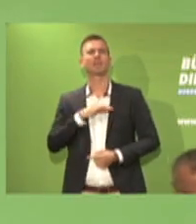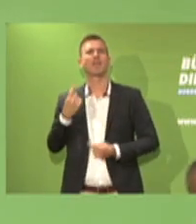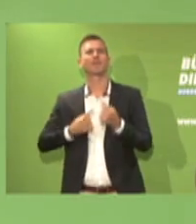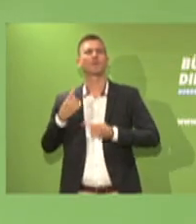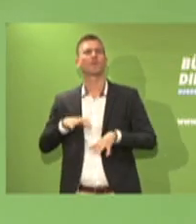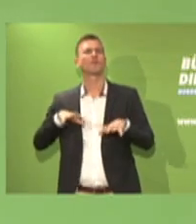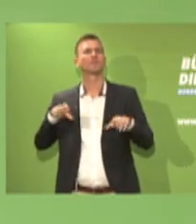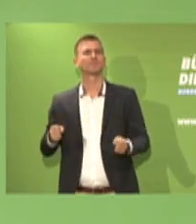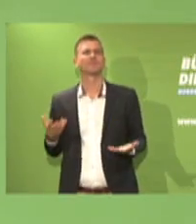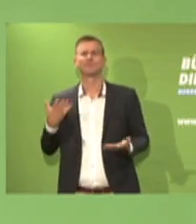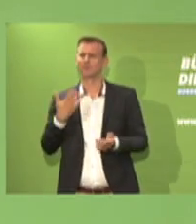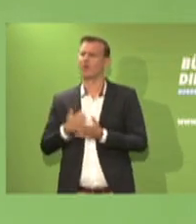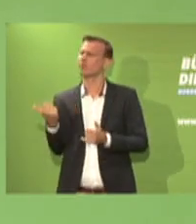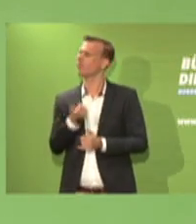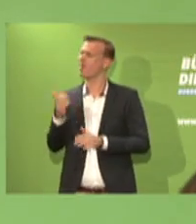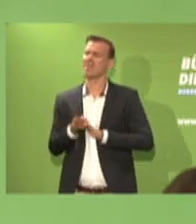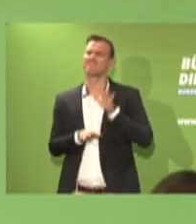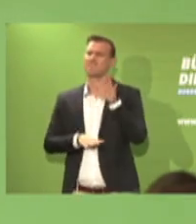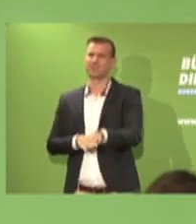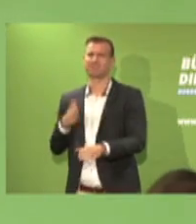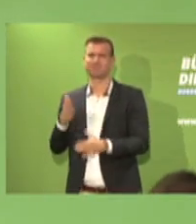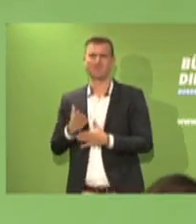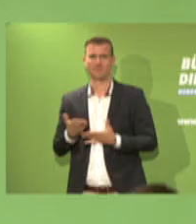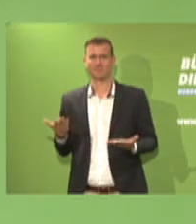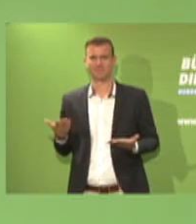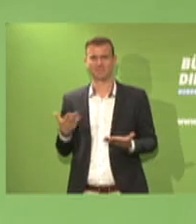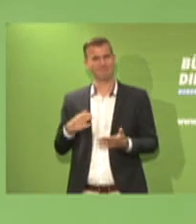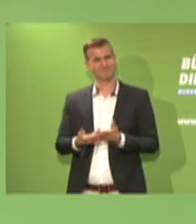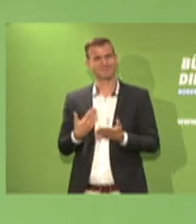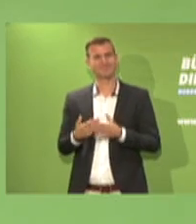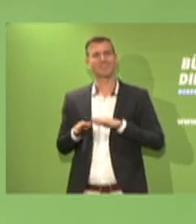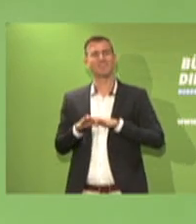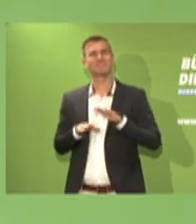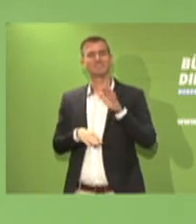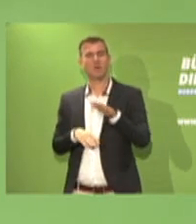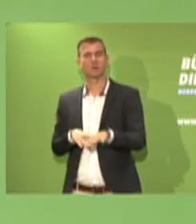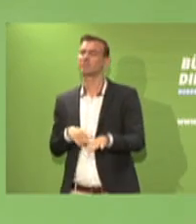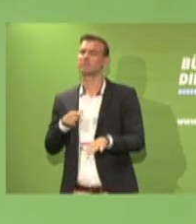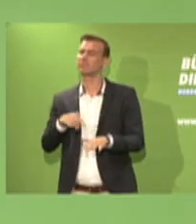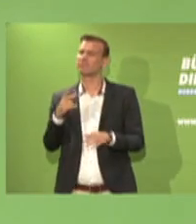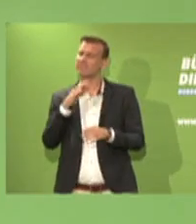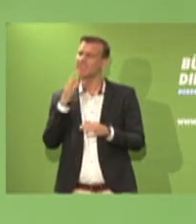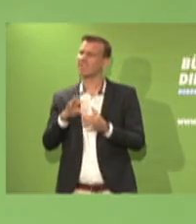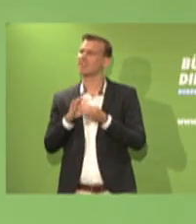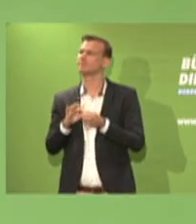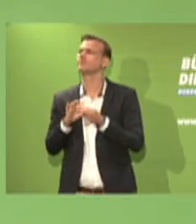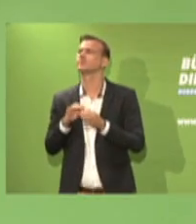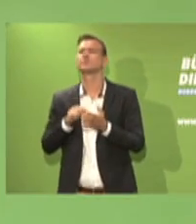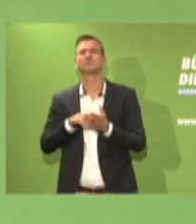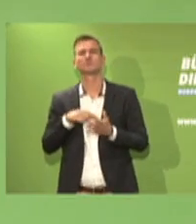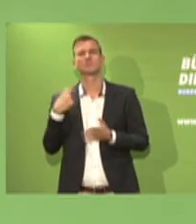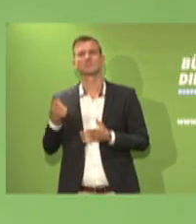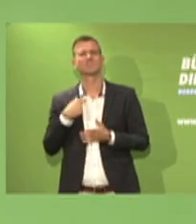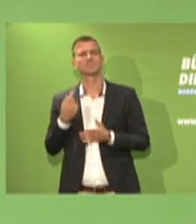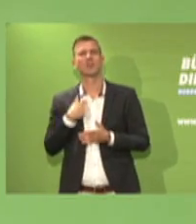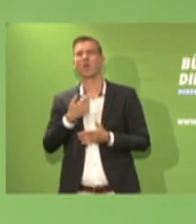ein enormer Fortschritt. Und dieser Fortschritt, der hat ganz, ganz viel damit zu tun, dass wir eben nicht